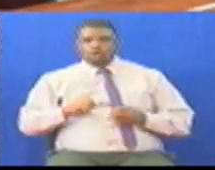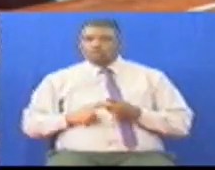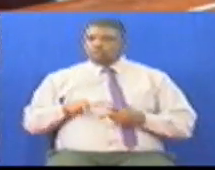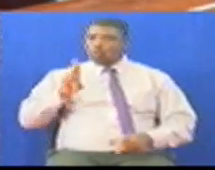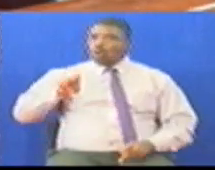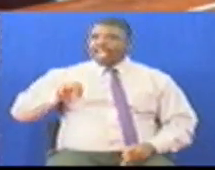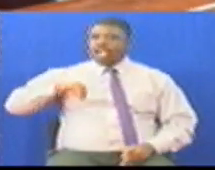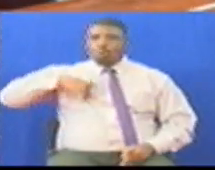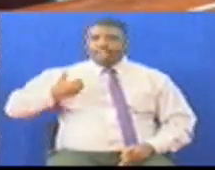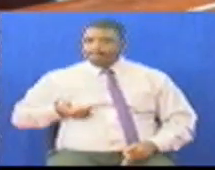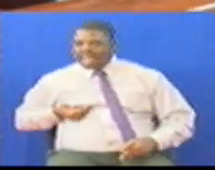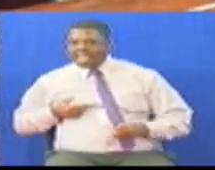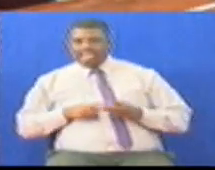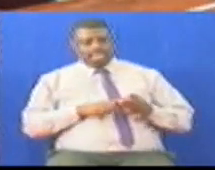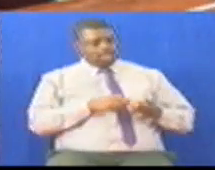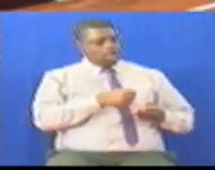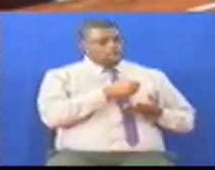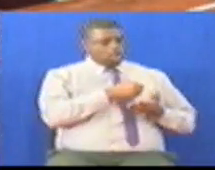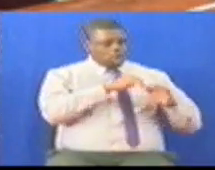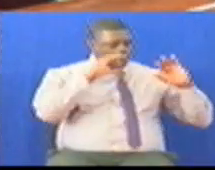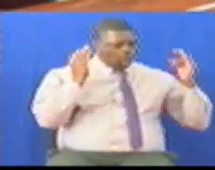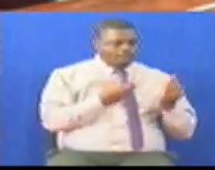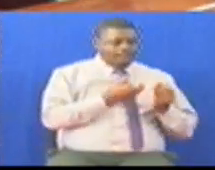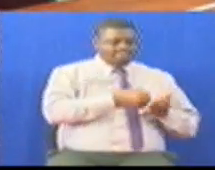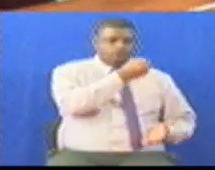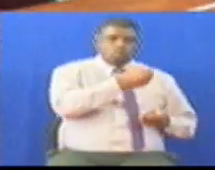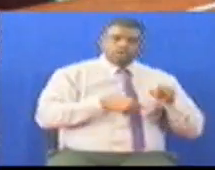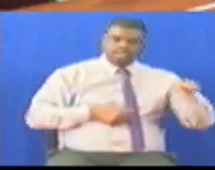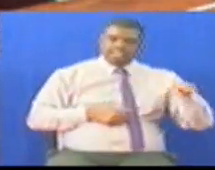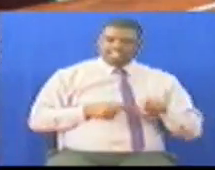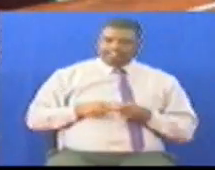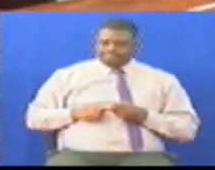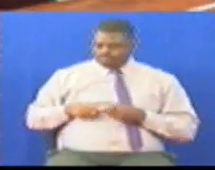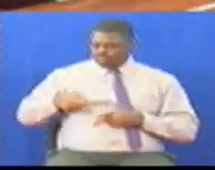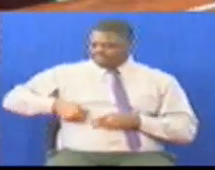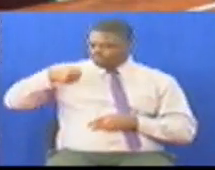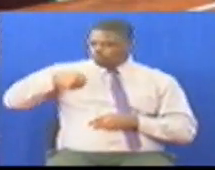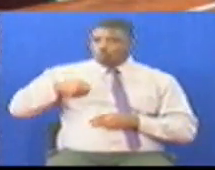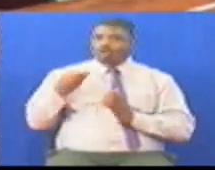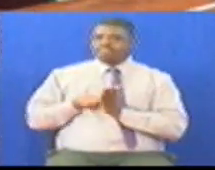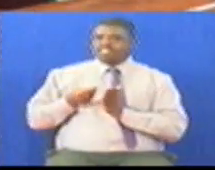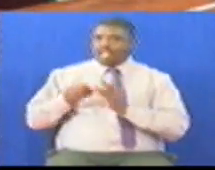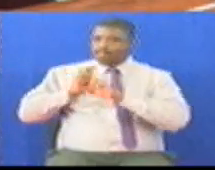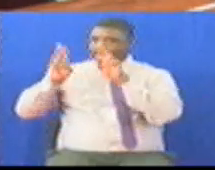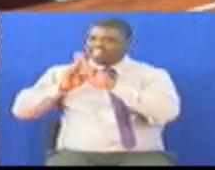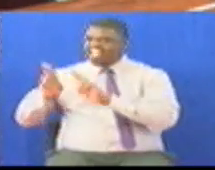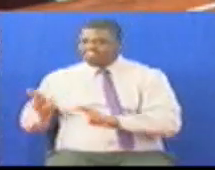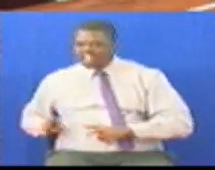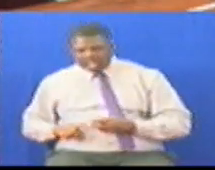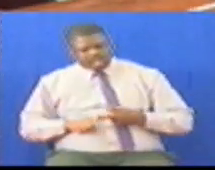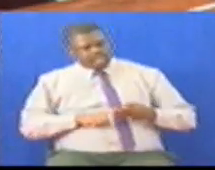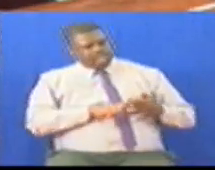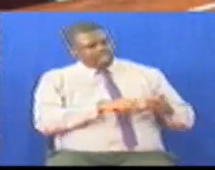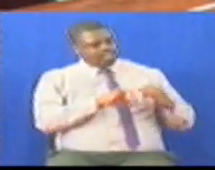Women, Global Fund, Mfuko wa Fedha wa Kimataifa, International Monetary Fund, na taasisi